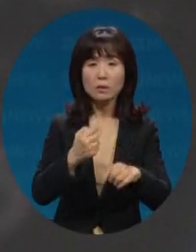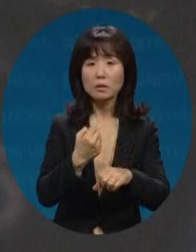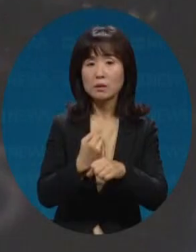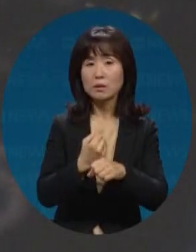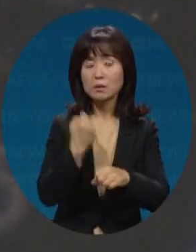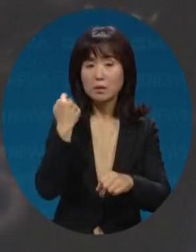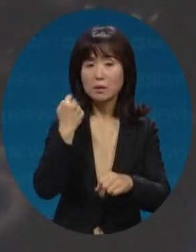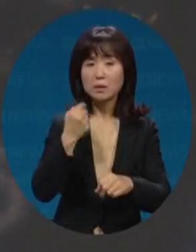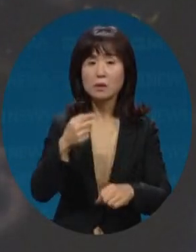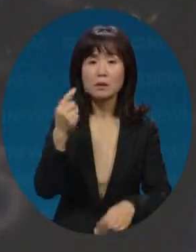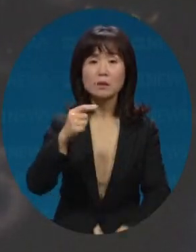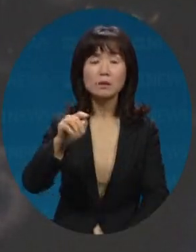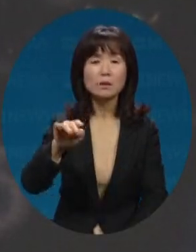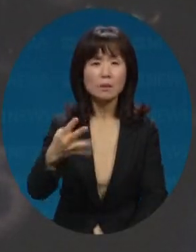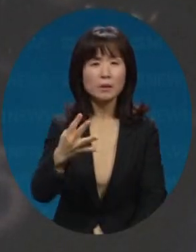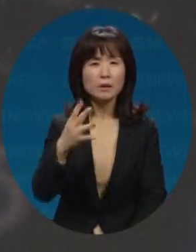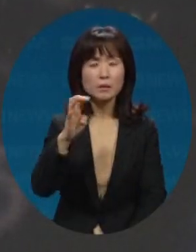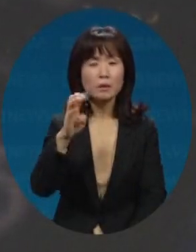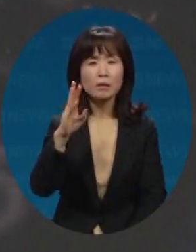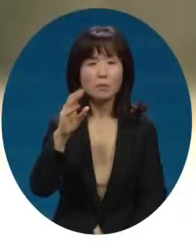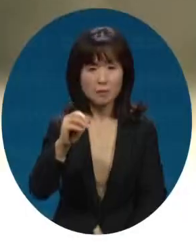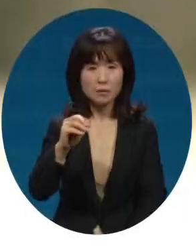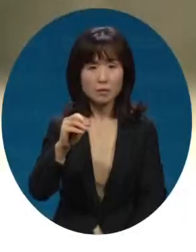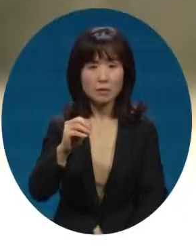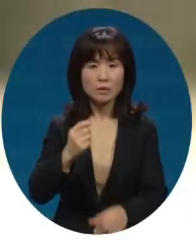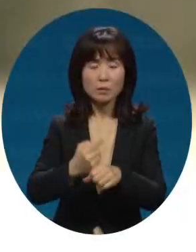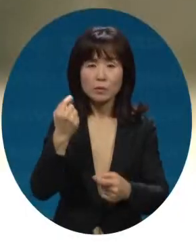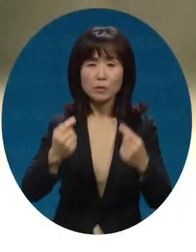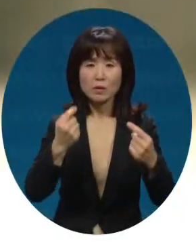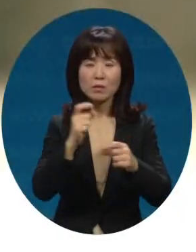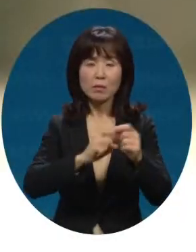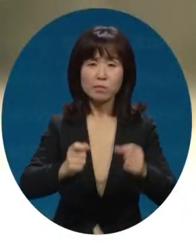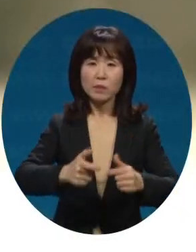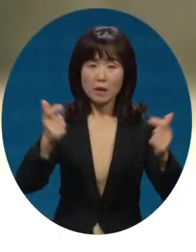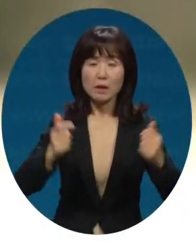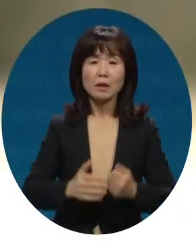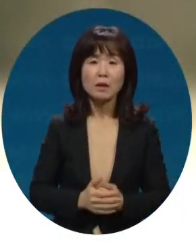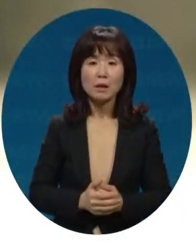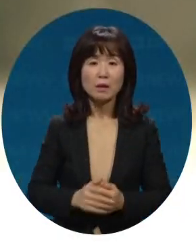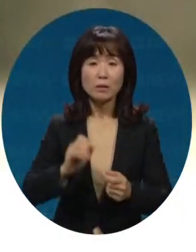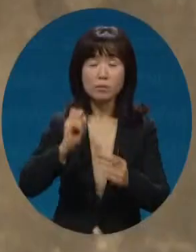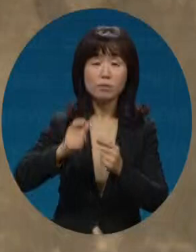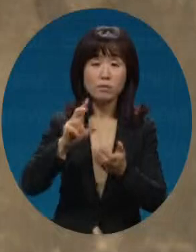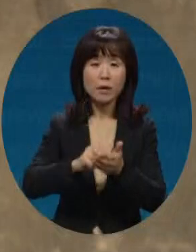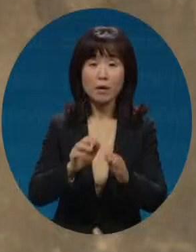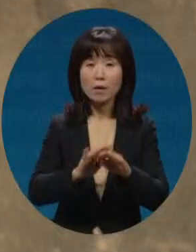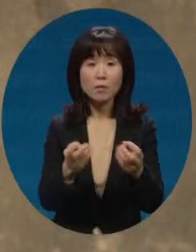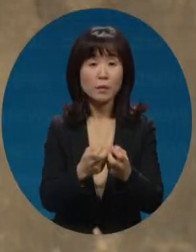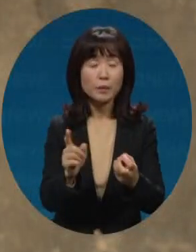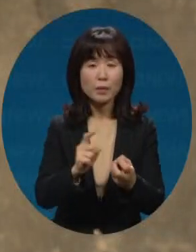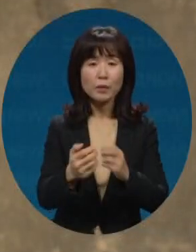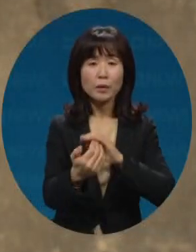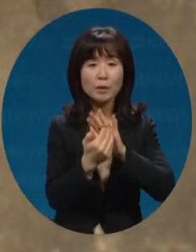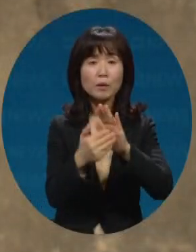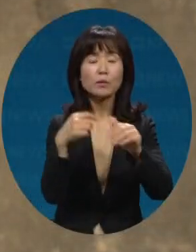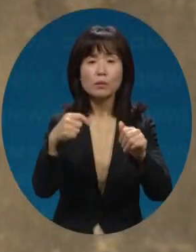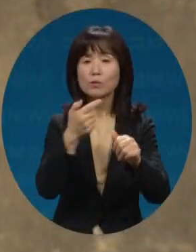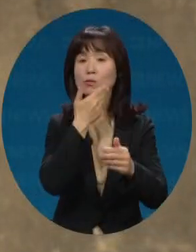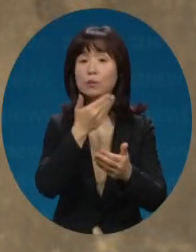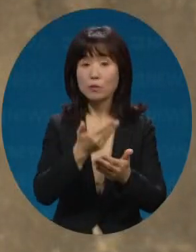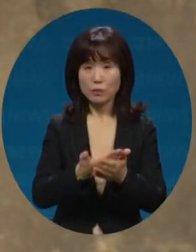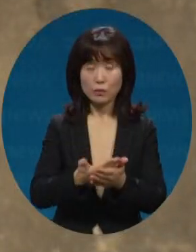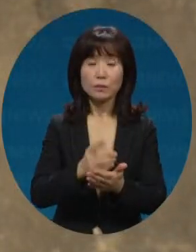1344만원으로 전년보다 늘었습니다 전문가들은 도박 문제를 해결하기 위해선 예방교육이 가장 중요하다고